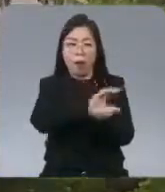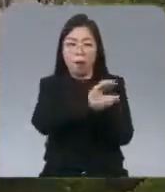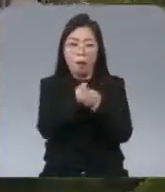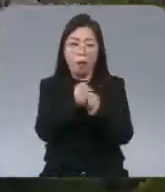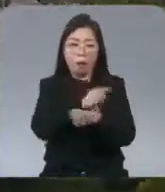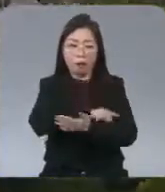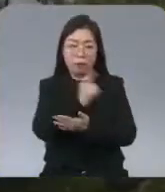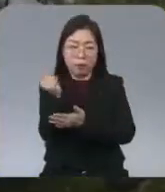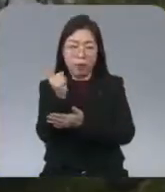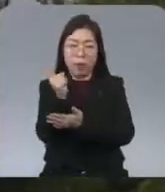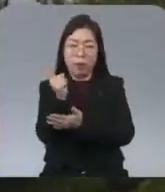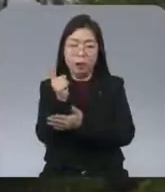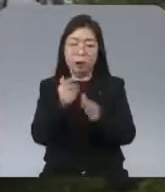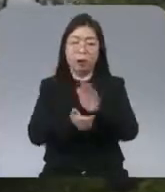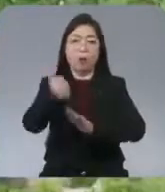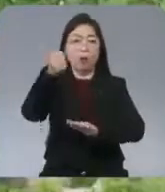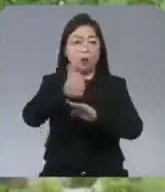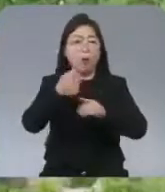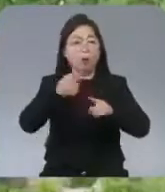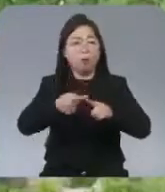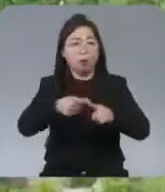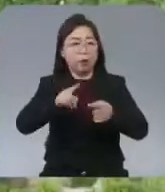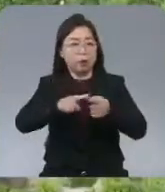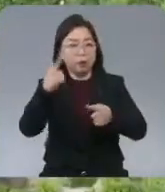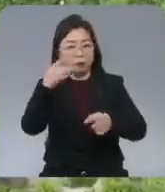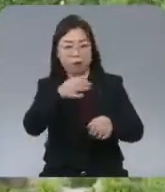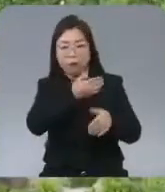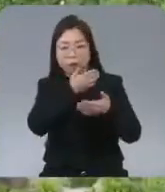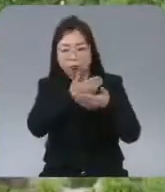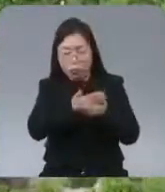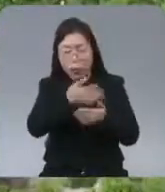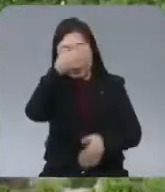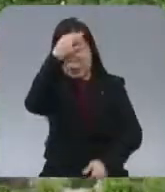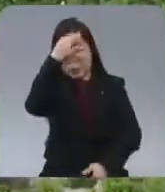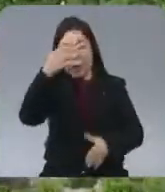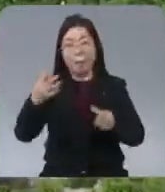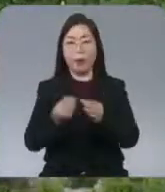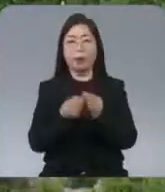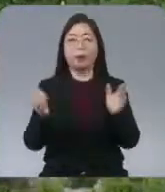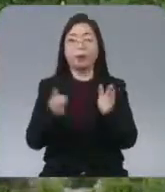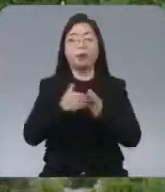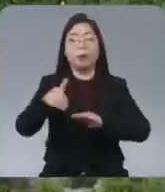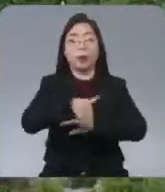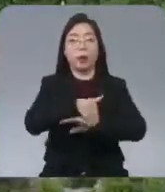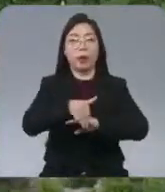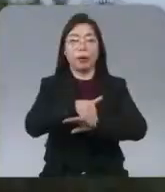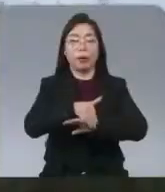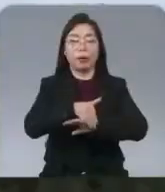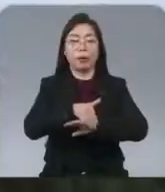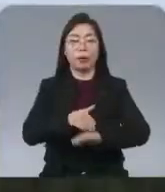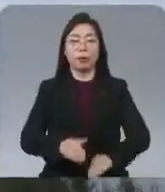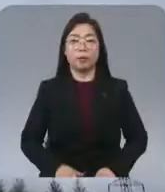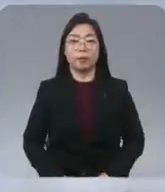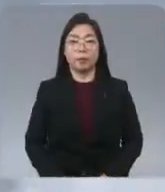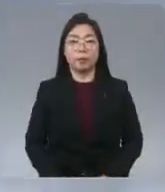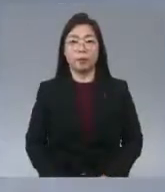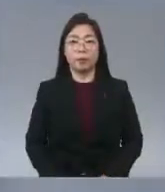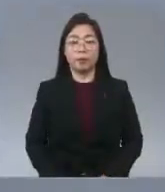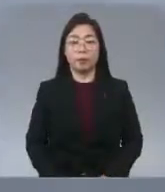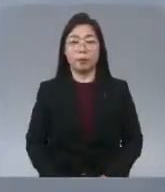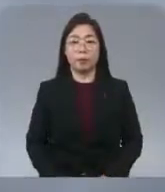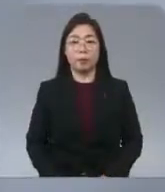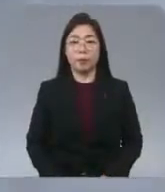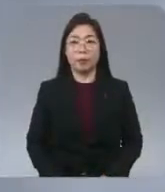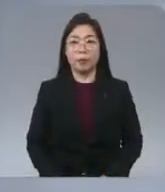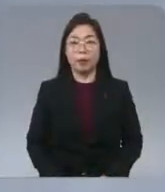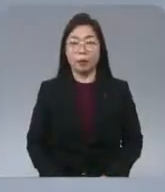前，韩国联合参谋本部表示，北韩于5日上午8时10分许在慈江道一带向东海